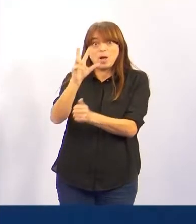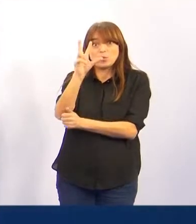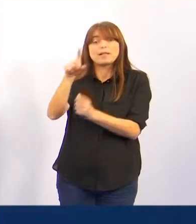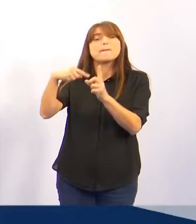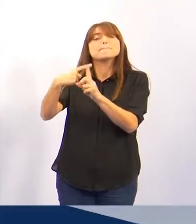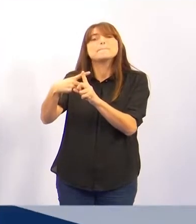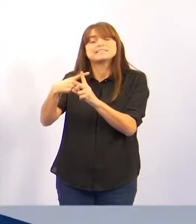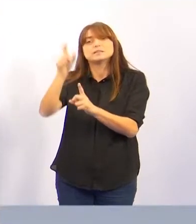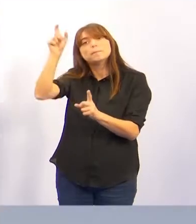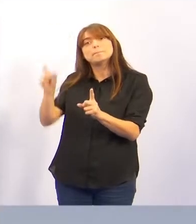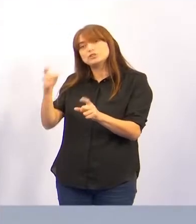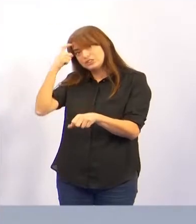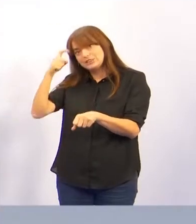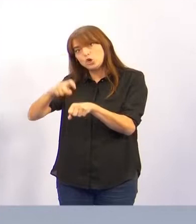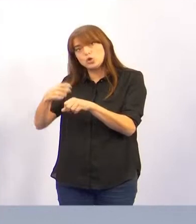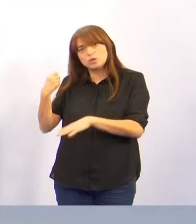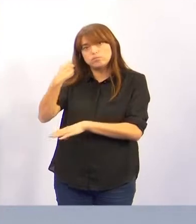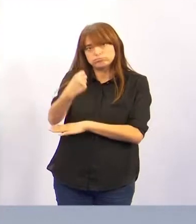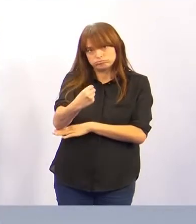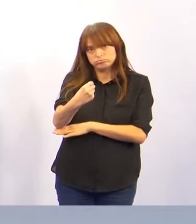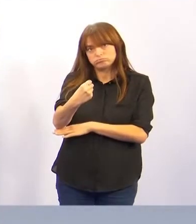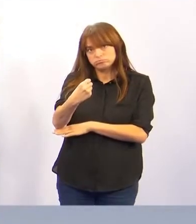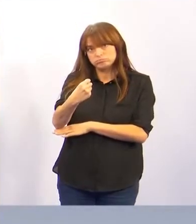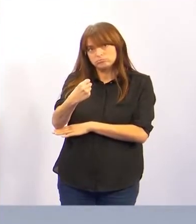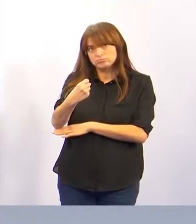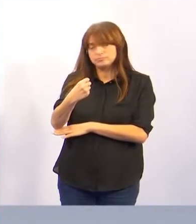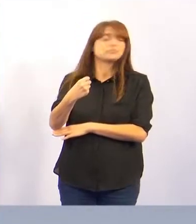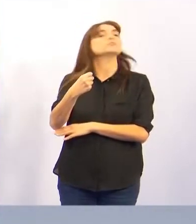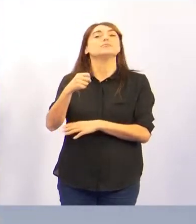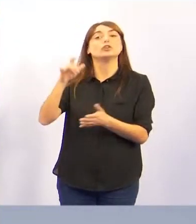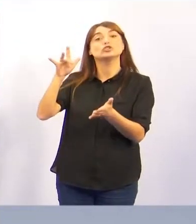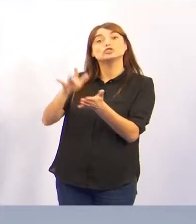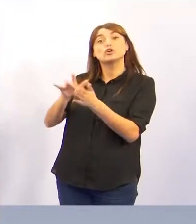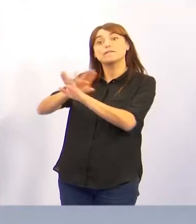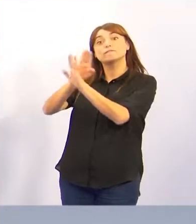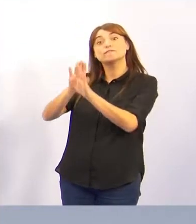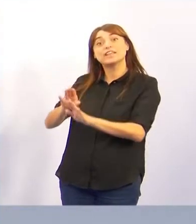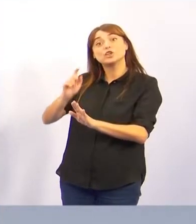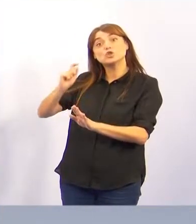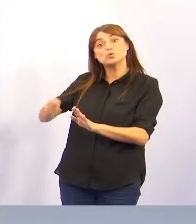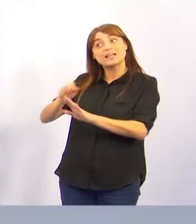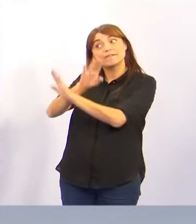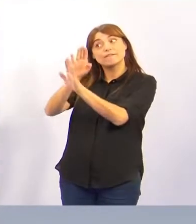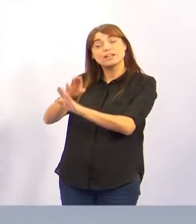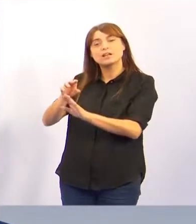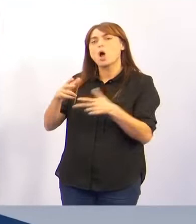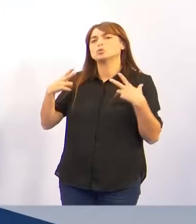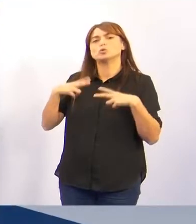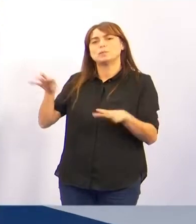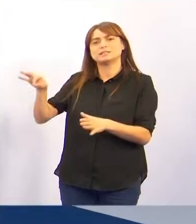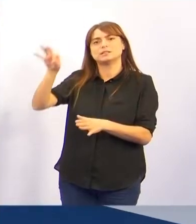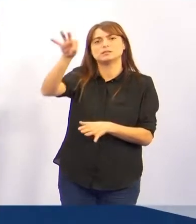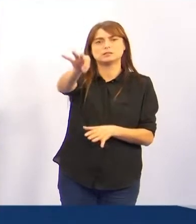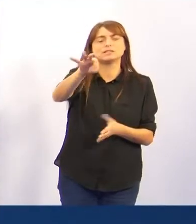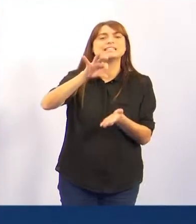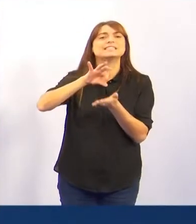acompanyament psicològic i de reforç. I el més important de tot, quan surt del jutjat, ha de poder anar als serveis especialitzats per a poder